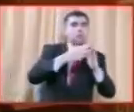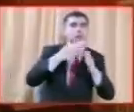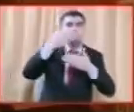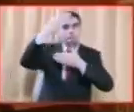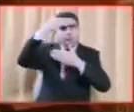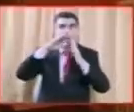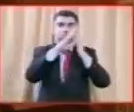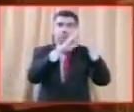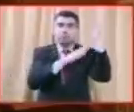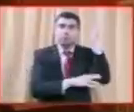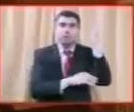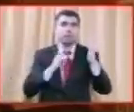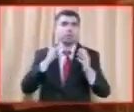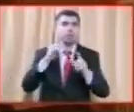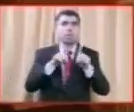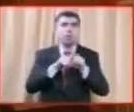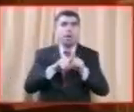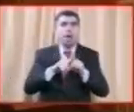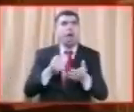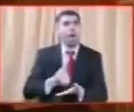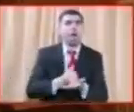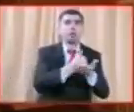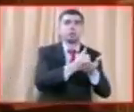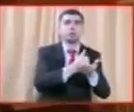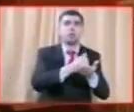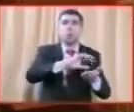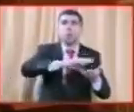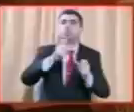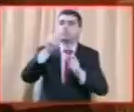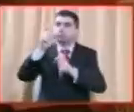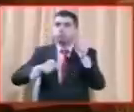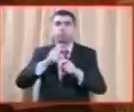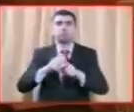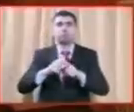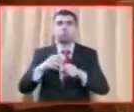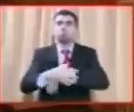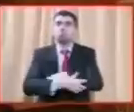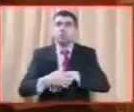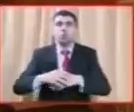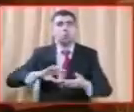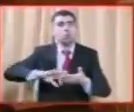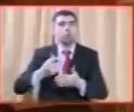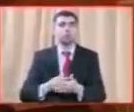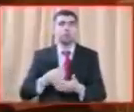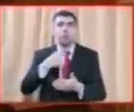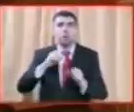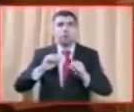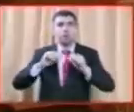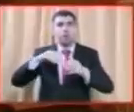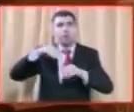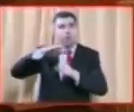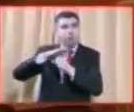هزوا كل واحد على جهده وداو عاونوا ذاك الناس. ولذلك ما نبخسوش عملنا،